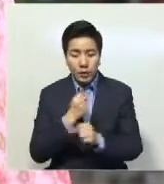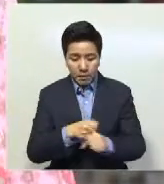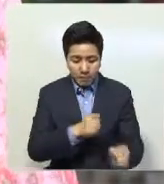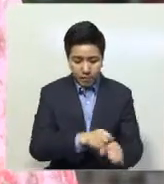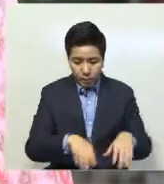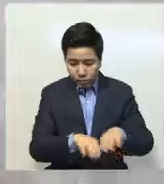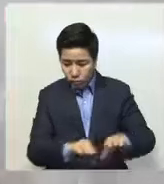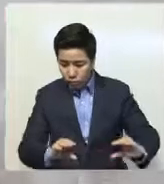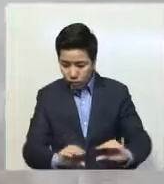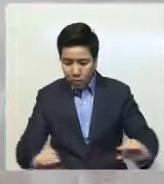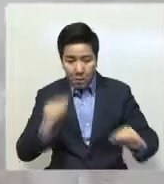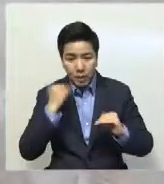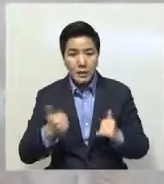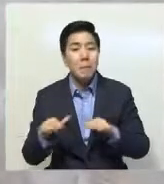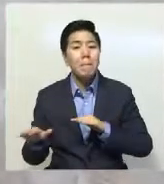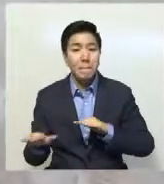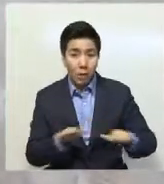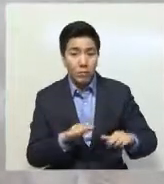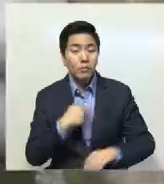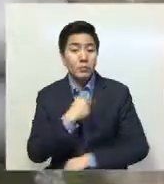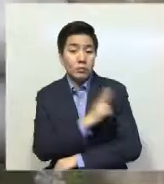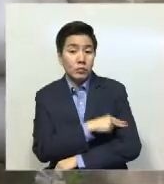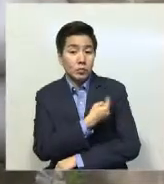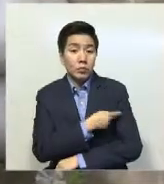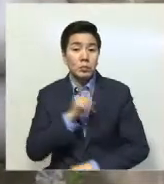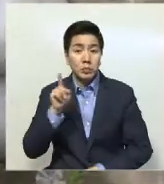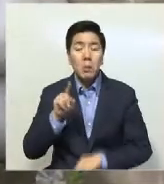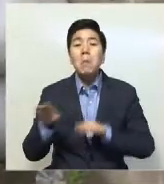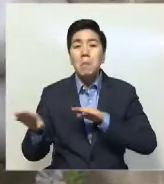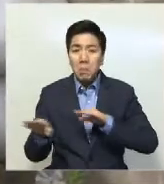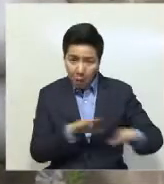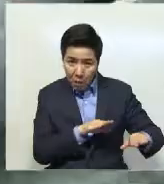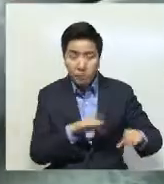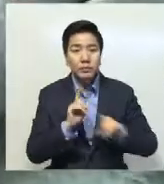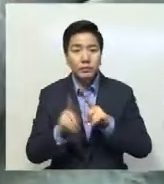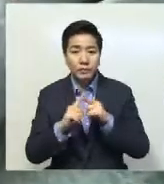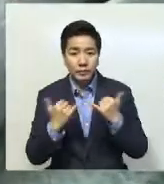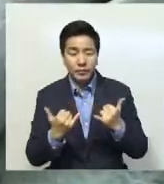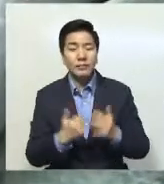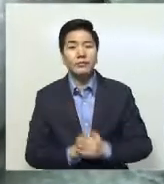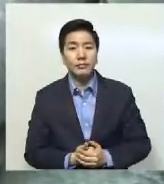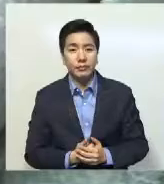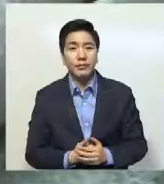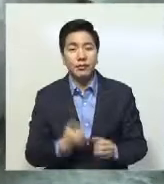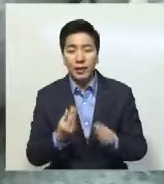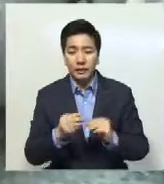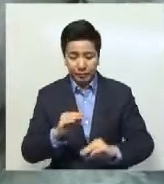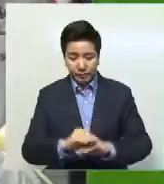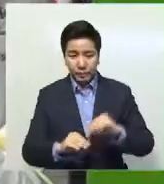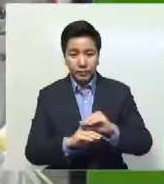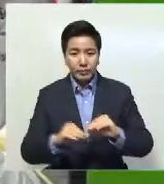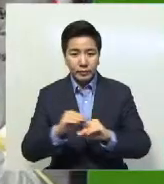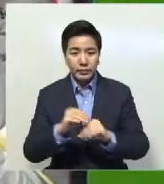ตอนนี้แบบว่าเตรียมพร้อมมากเลยค่ะรวมถึงโรงพยาบาลที่นี่ก็มีการเตรียมพร้อมมีการกั้นกระสอบทร